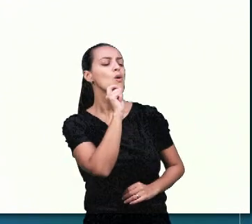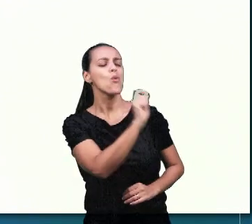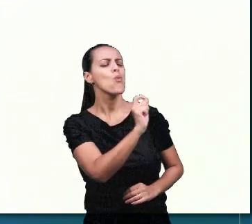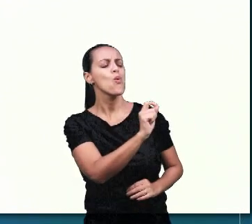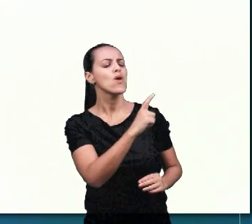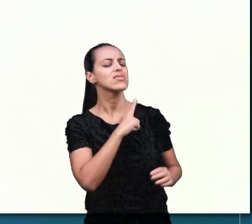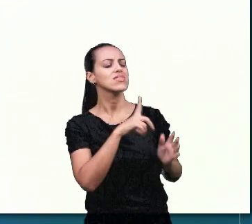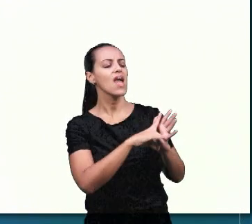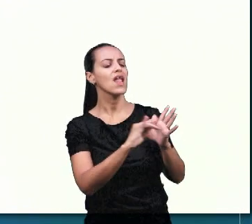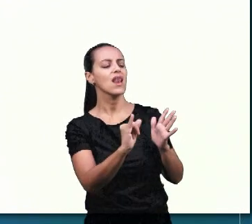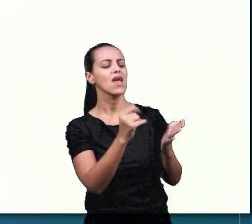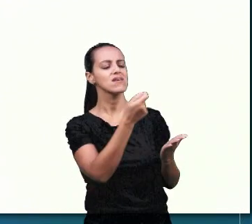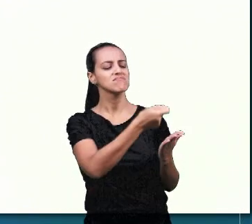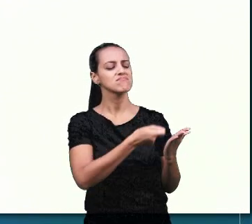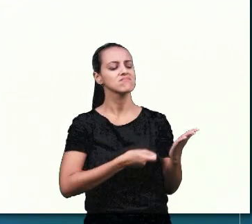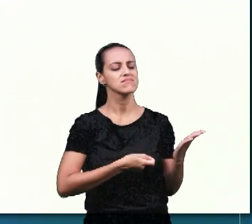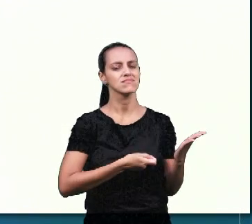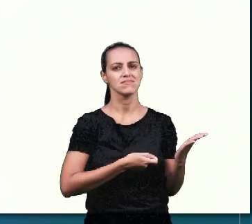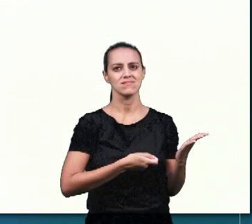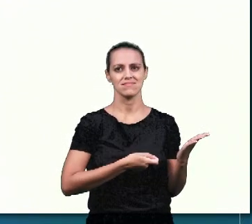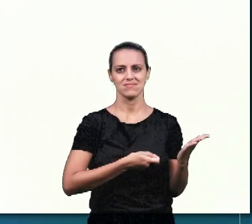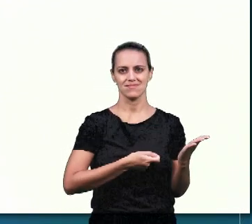écrit dans la loi.